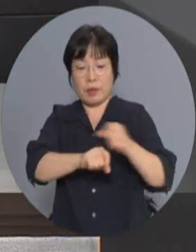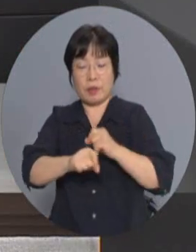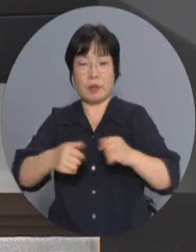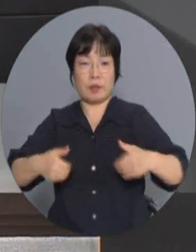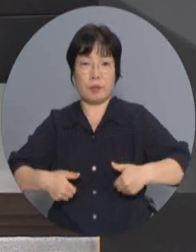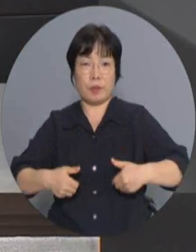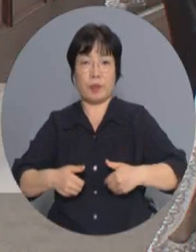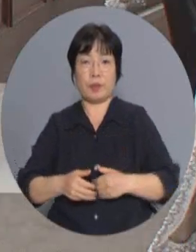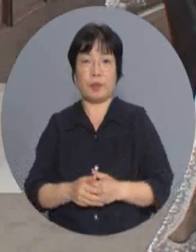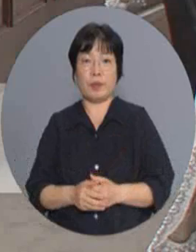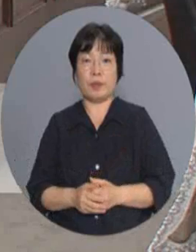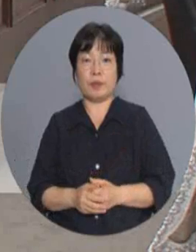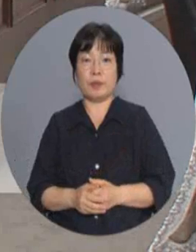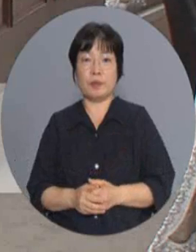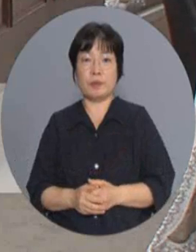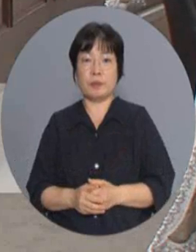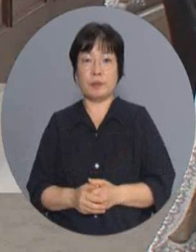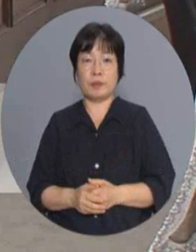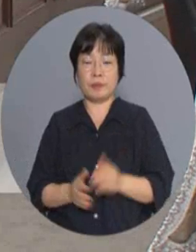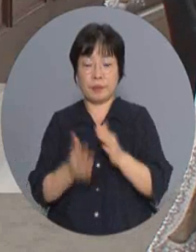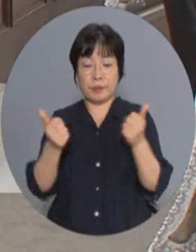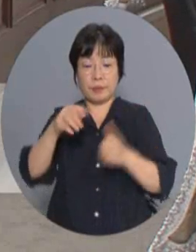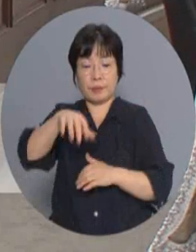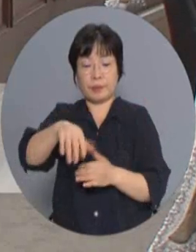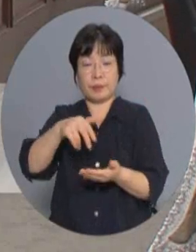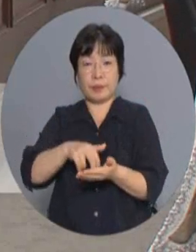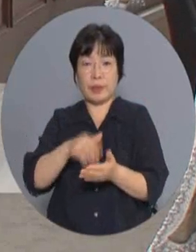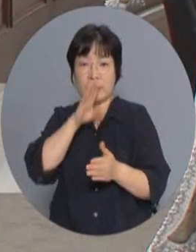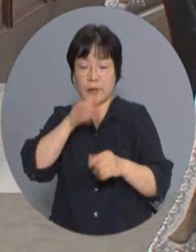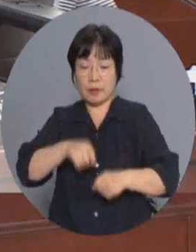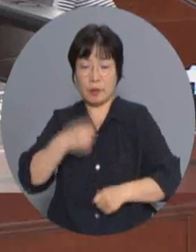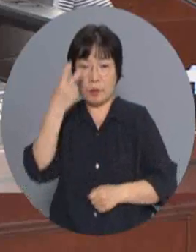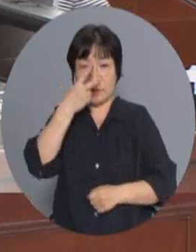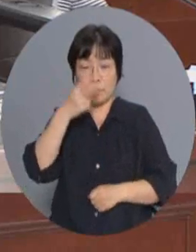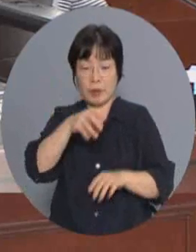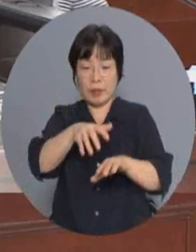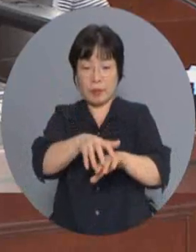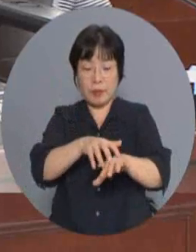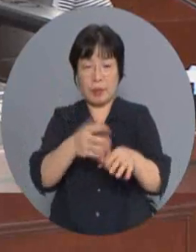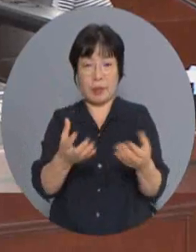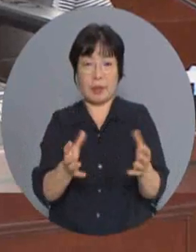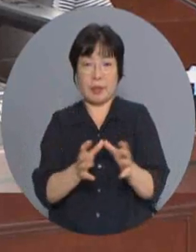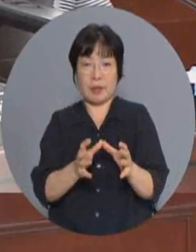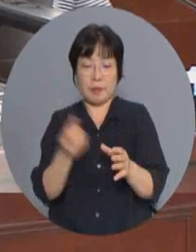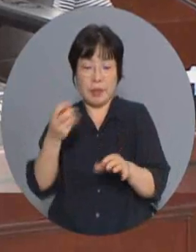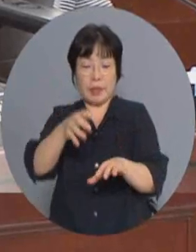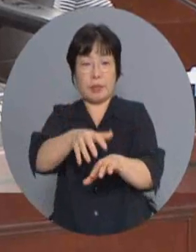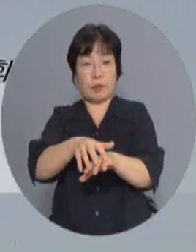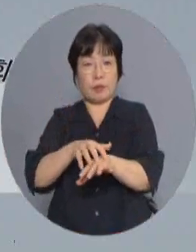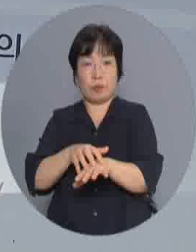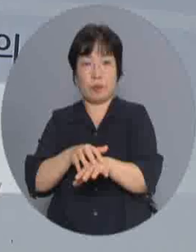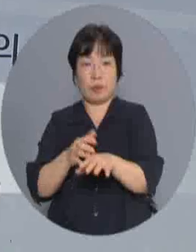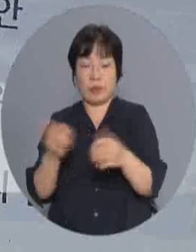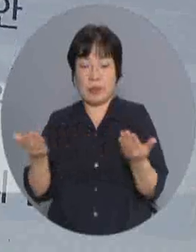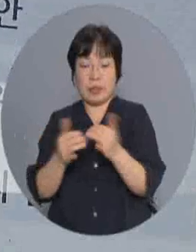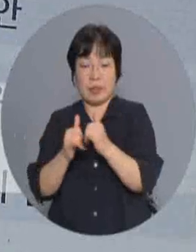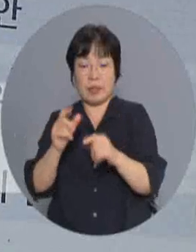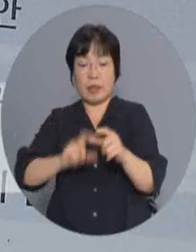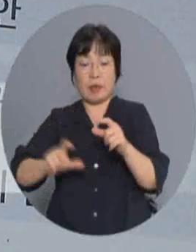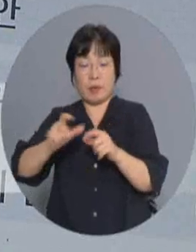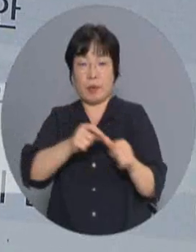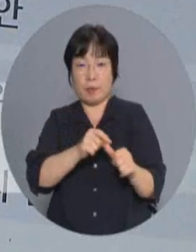한다고 주장했습니다. 시의회는 또 진상조사보고서 작성 기획단을 재구성하고 실무